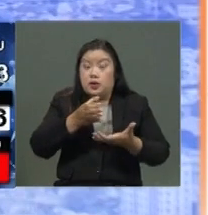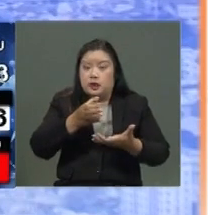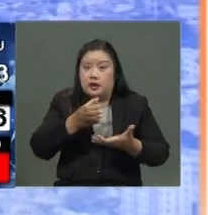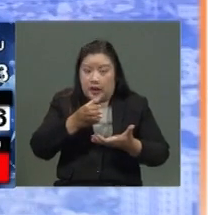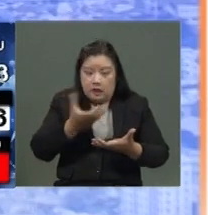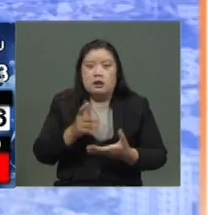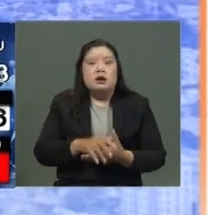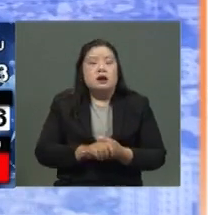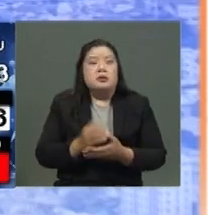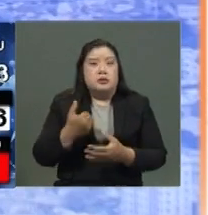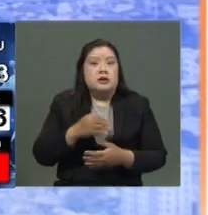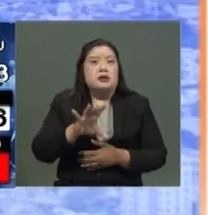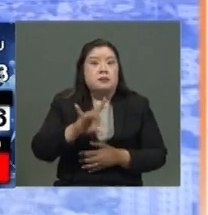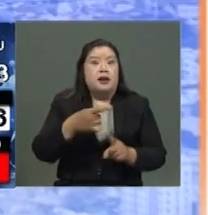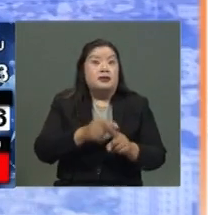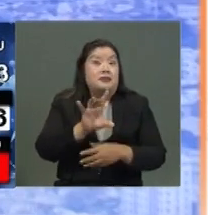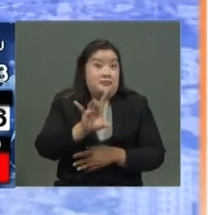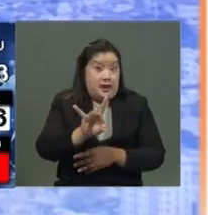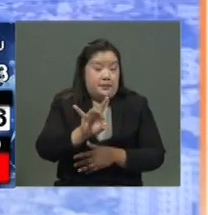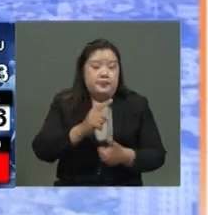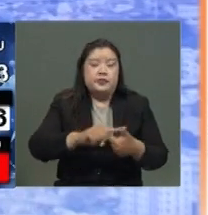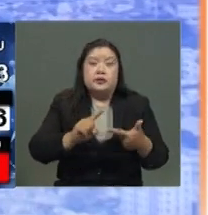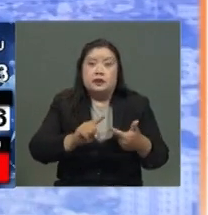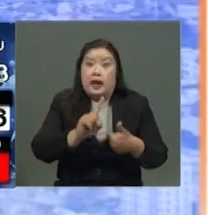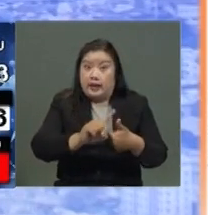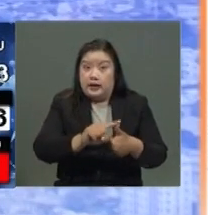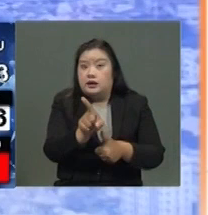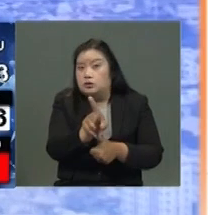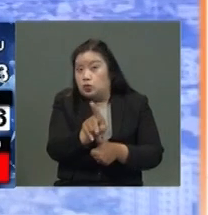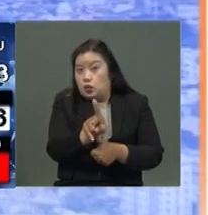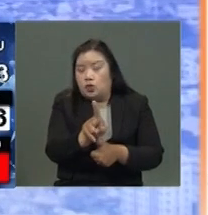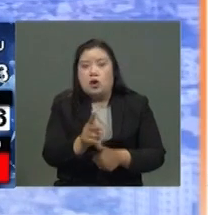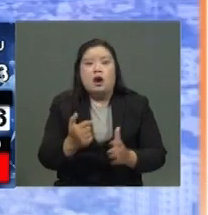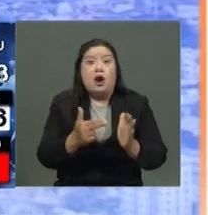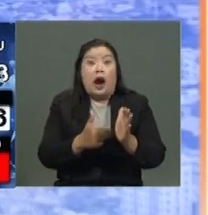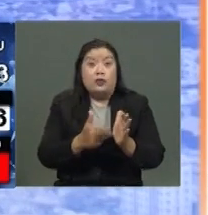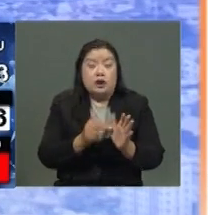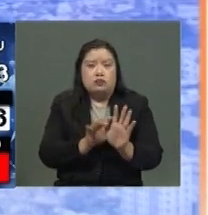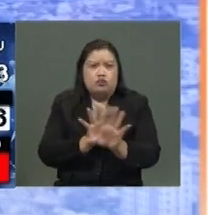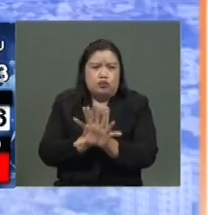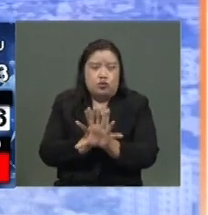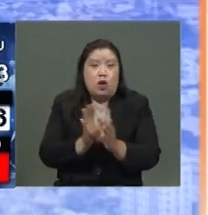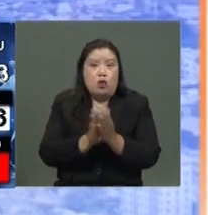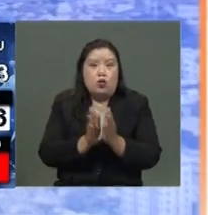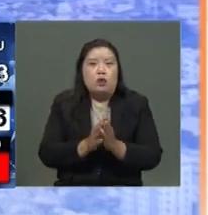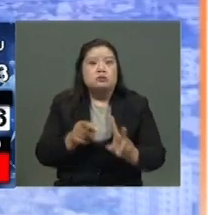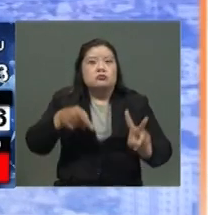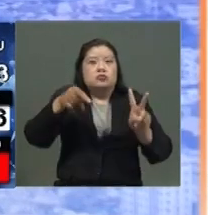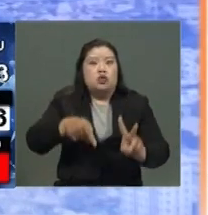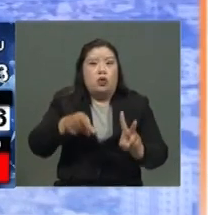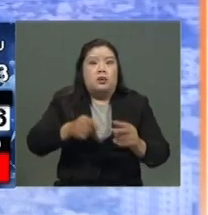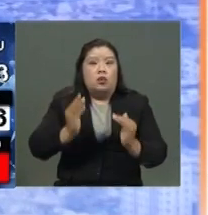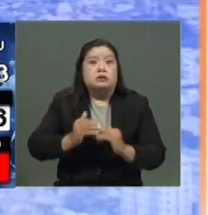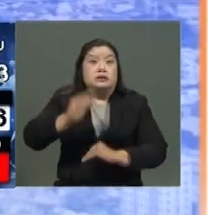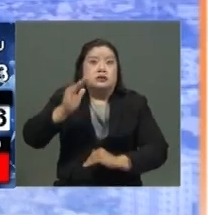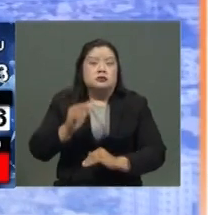มวิ่งมาราธอนนะครับที่จะมีคนอยู่ประมาณสัก 2,000 คนมาร่วมตรงนี้จะเกิดขึ้นครั้งแรกแล้วจะเห็นมาตรการ